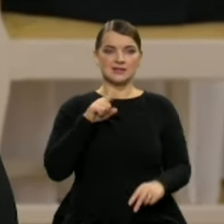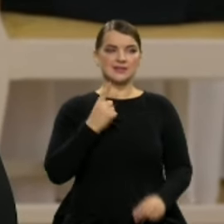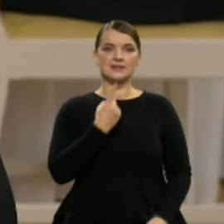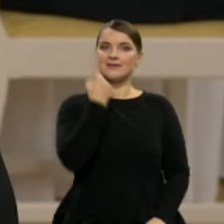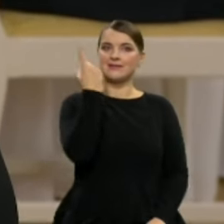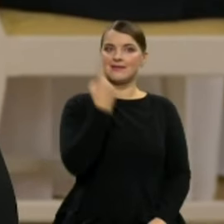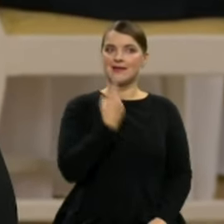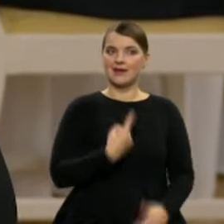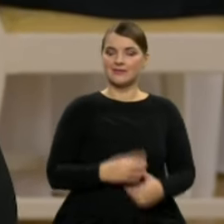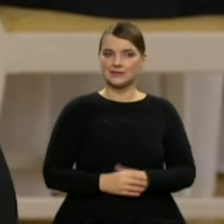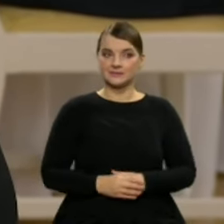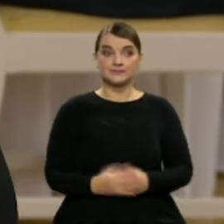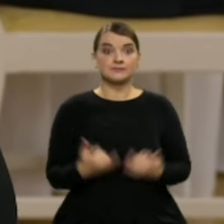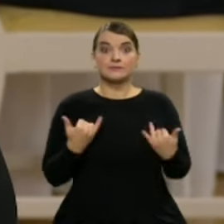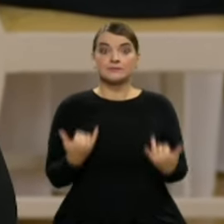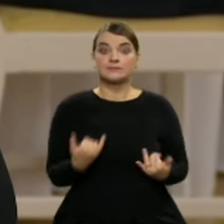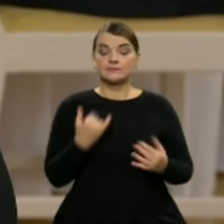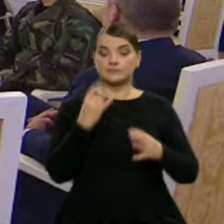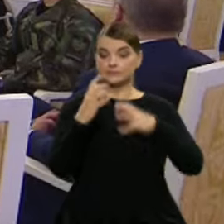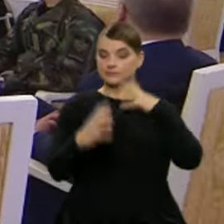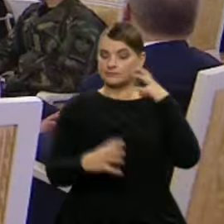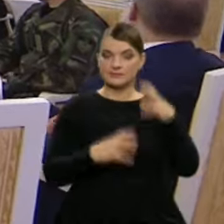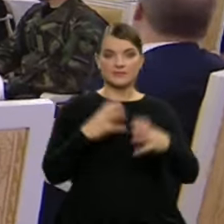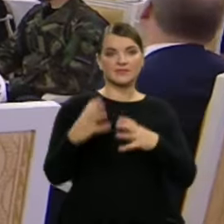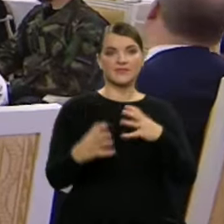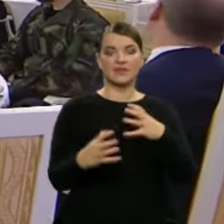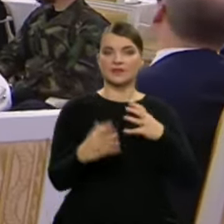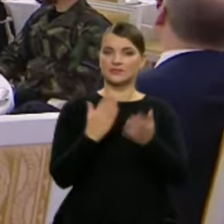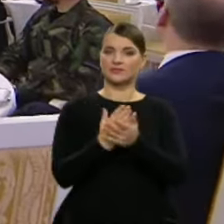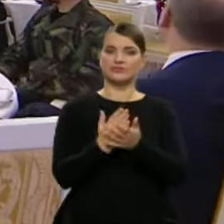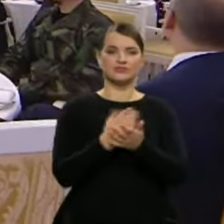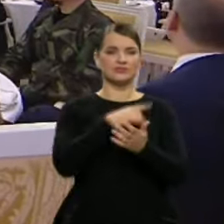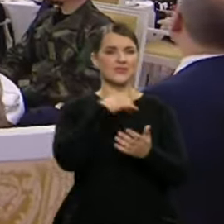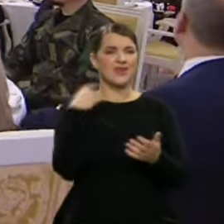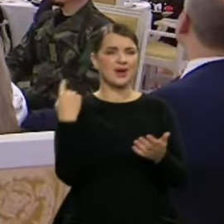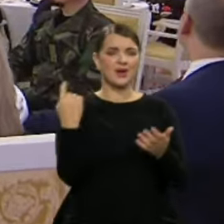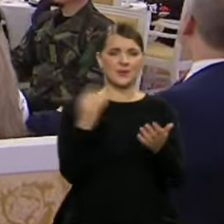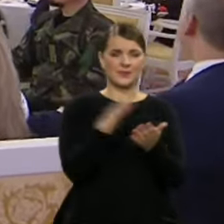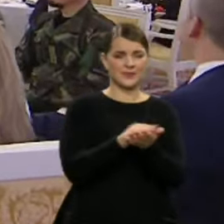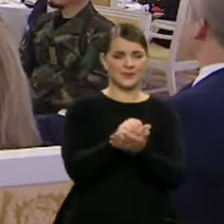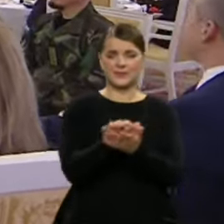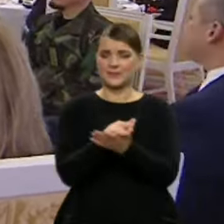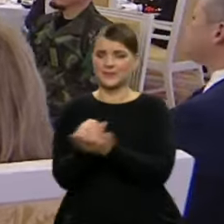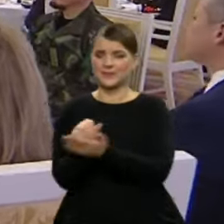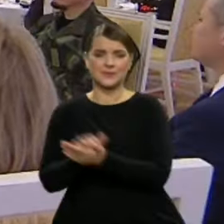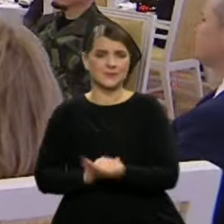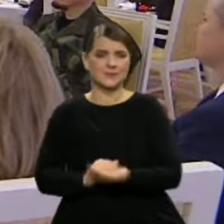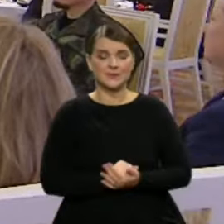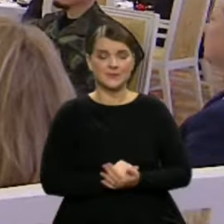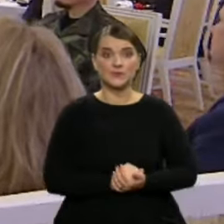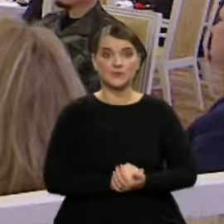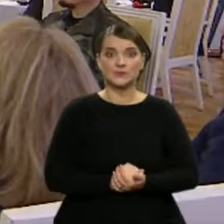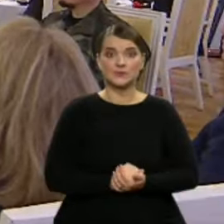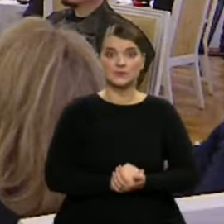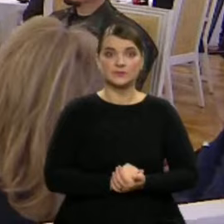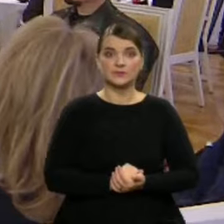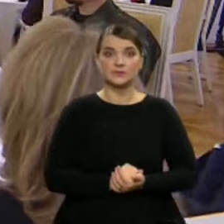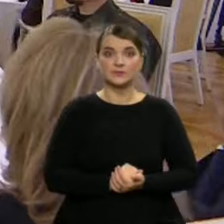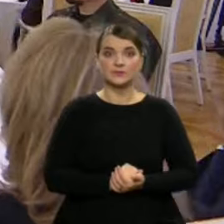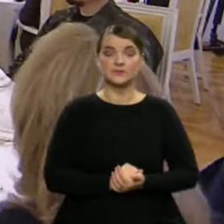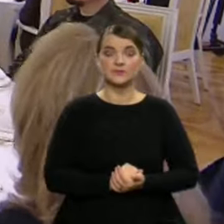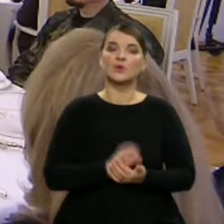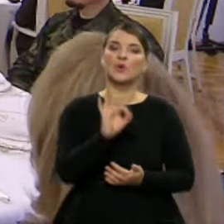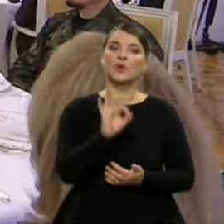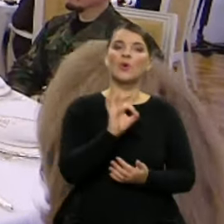Šiandienos pasaulyje vykstančių ir didelį nerimą keliančių procesų akivaizdoje, pažįstant tiek